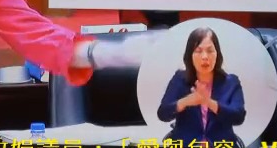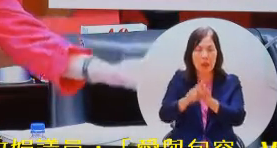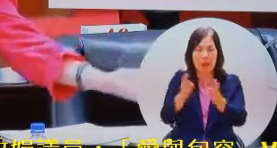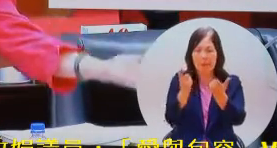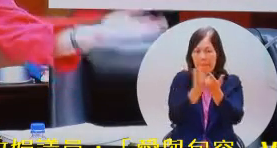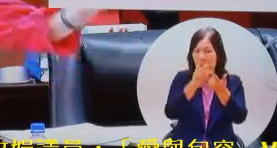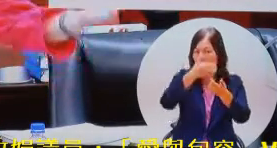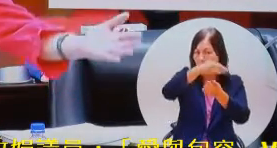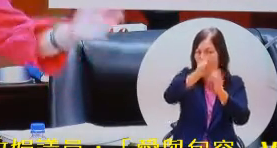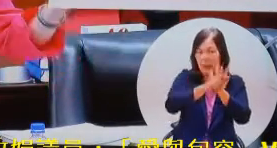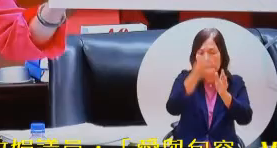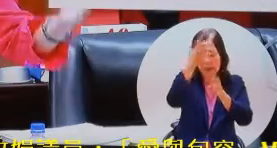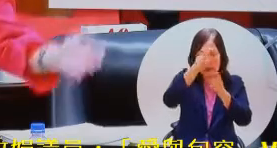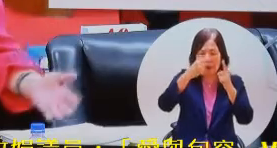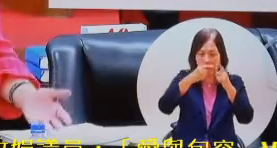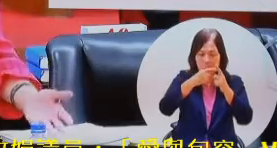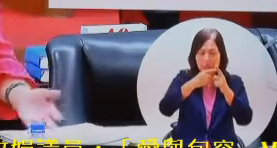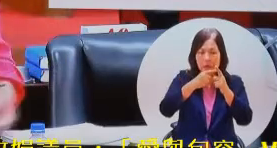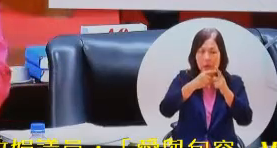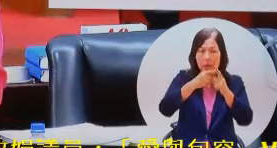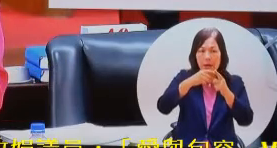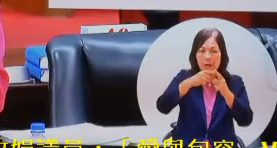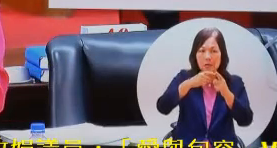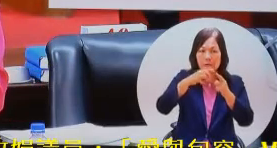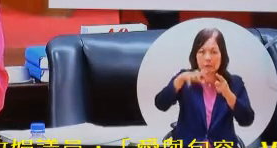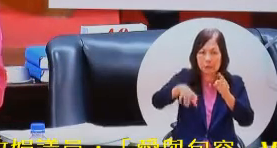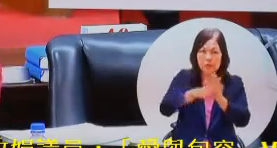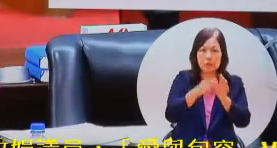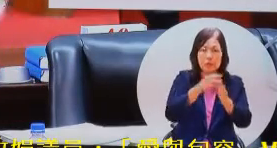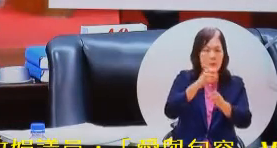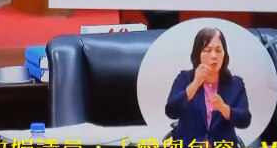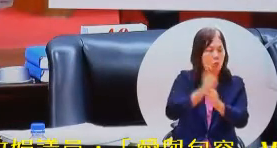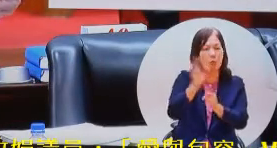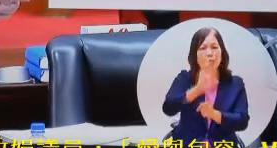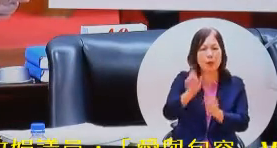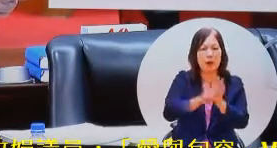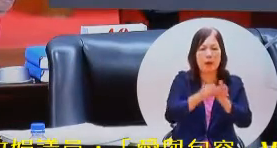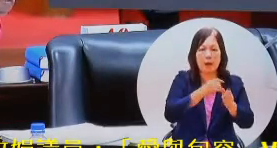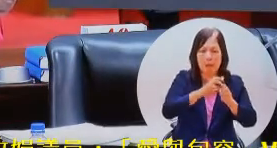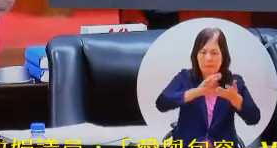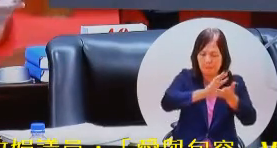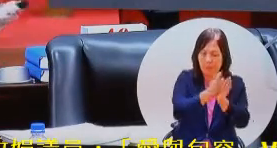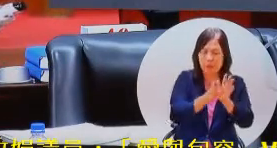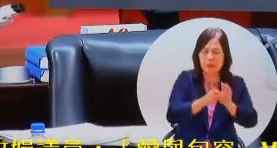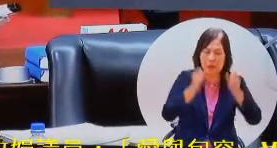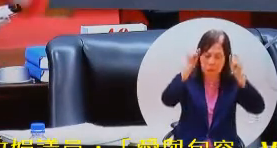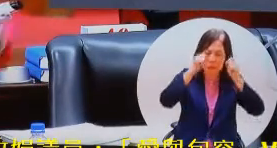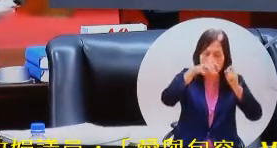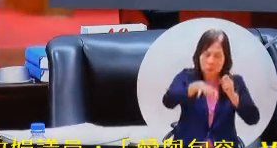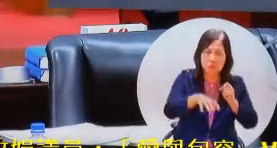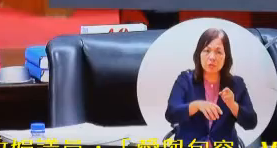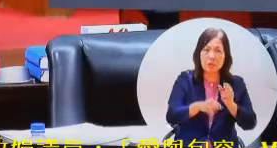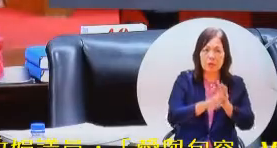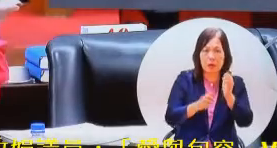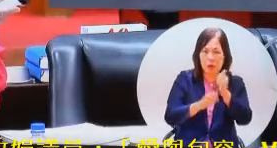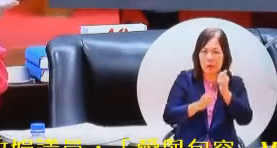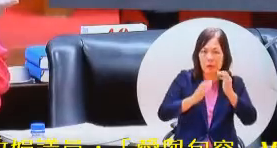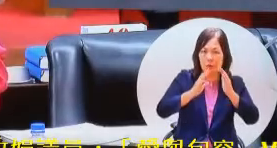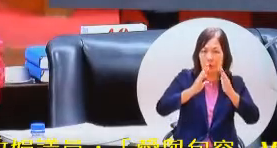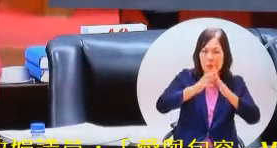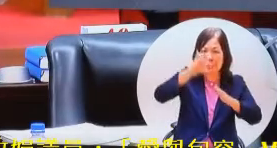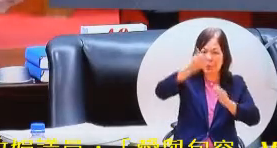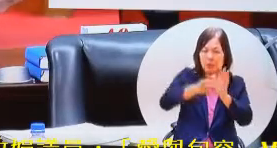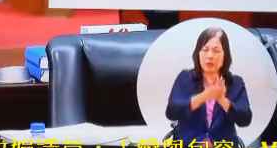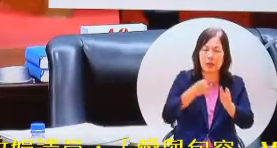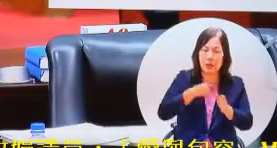是不改了，我们建议做国民运动中心。林副市长已经来了这边不小几次了，这个照片跟林副市长跟着我们